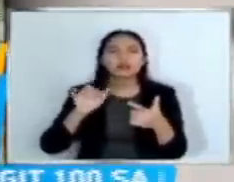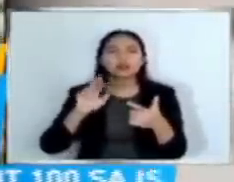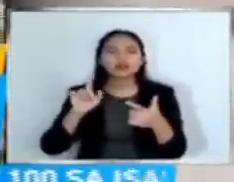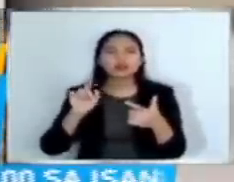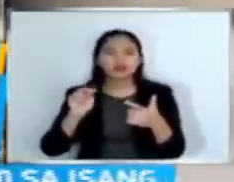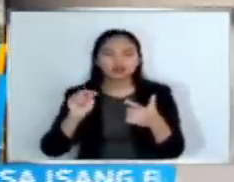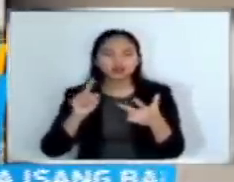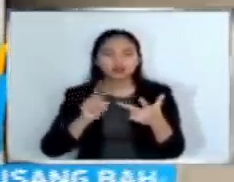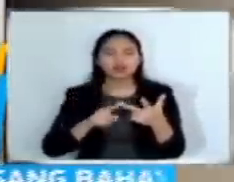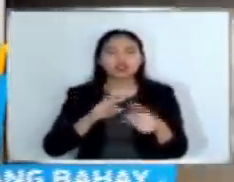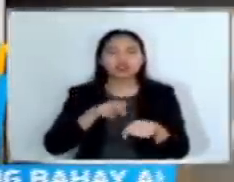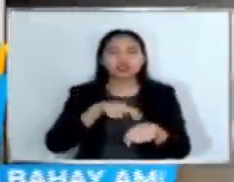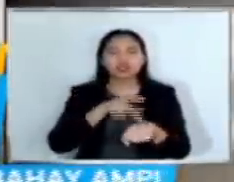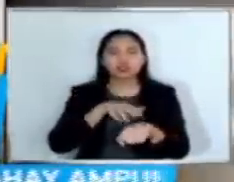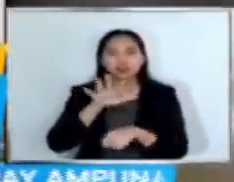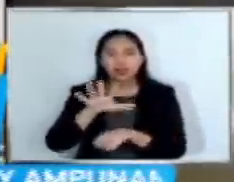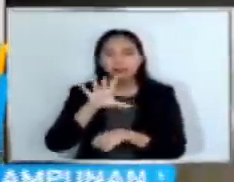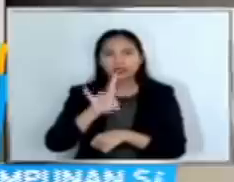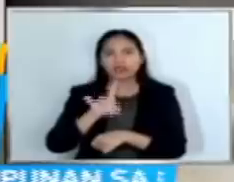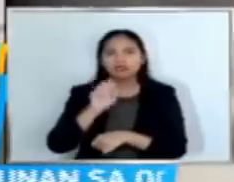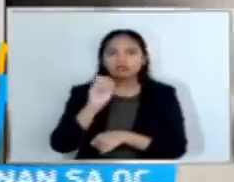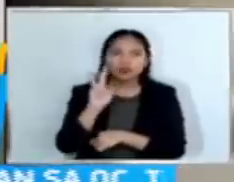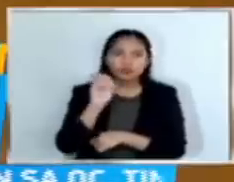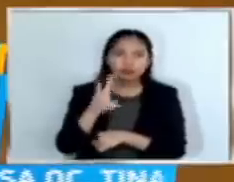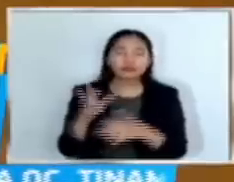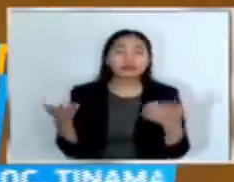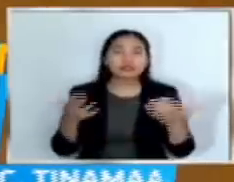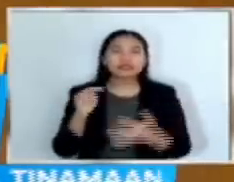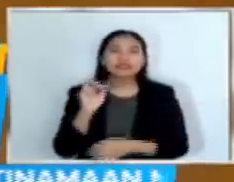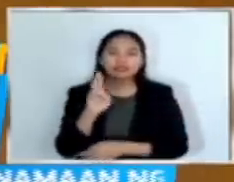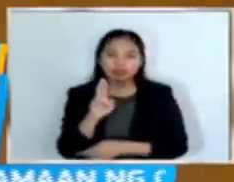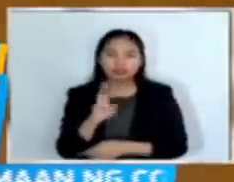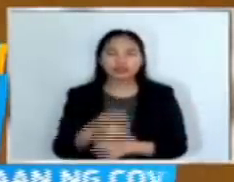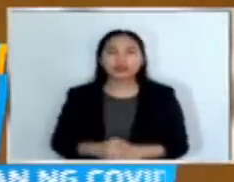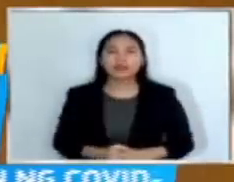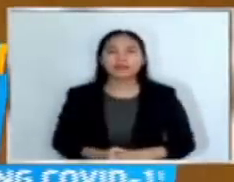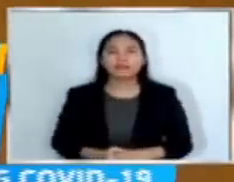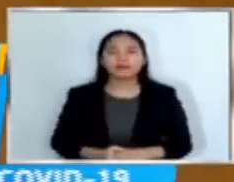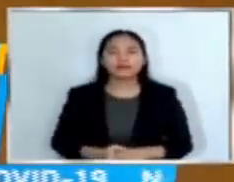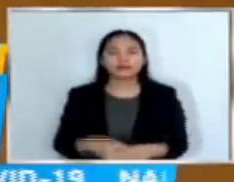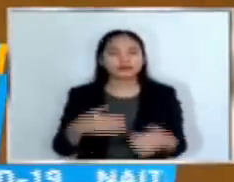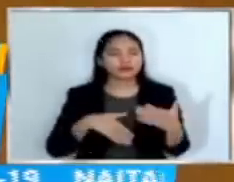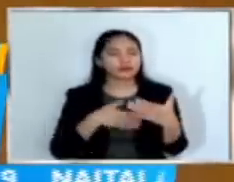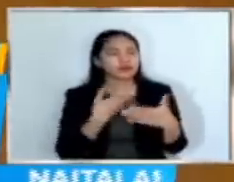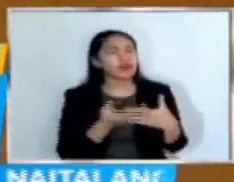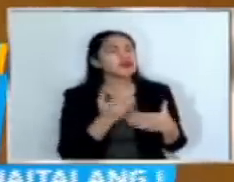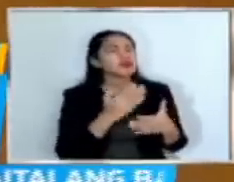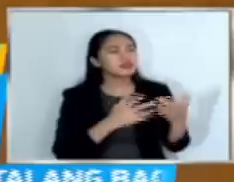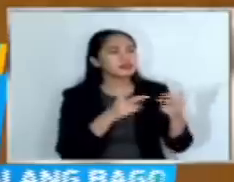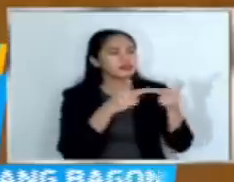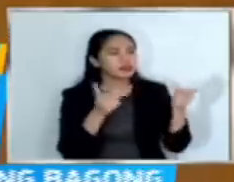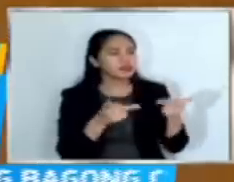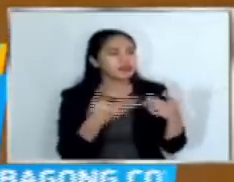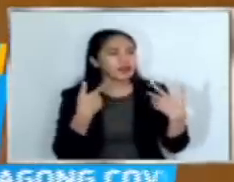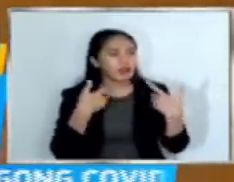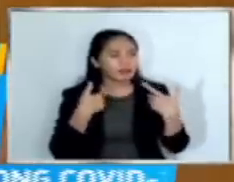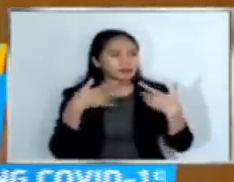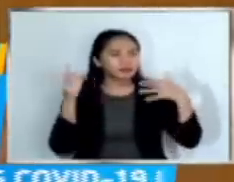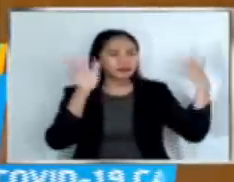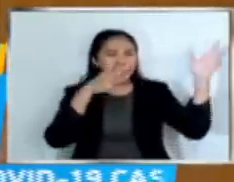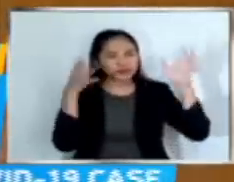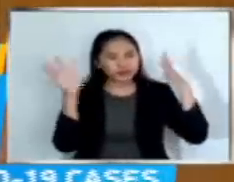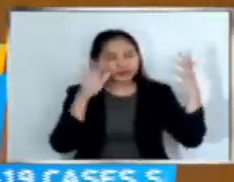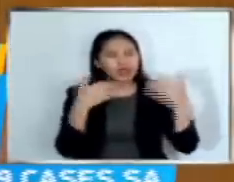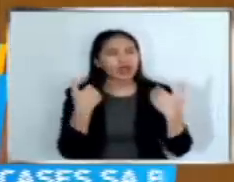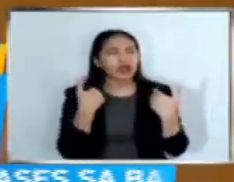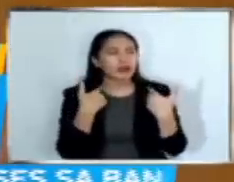sa NCR. I see. Yung mga lugar po na sinalantaan ng bagyo, may mga nabanggit kayo, di ba, kahapon na may mga sirang